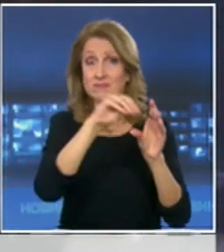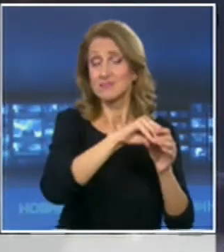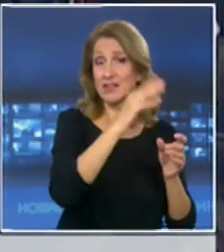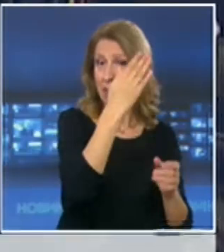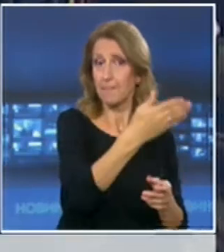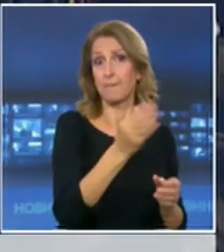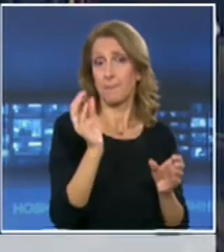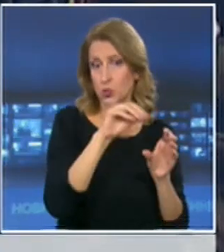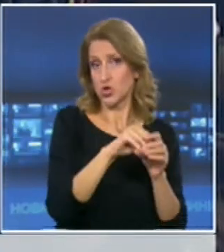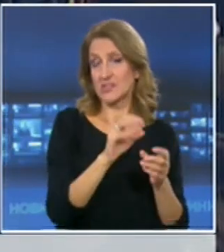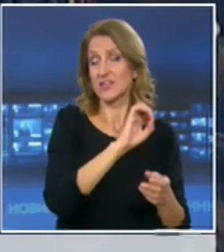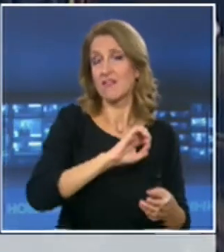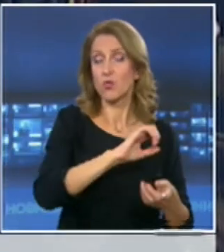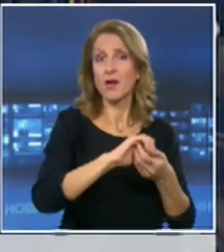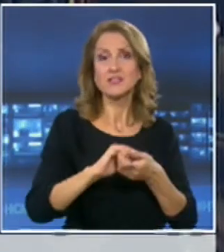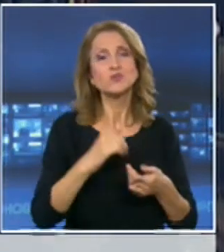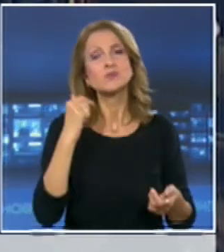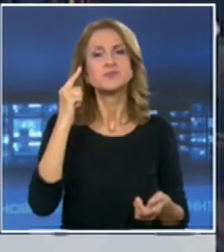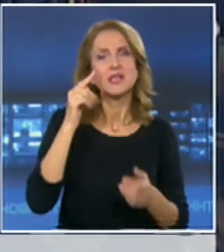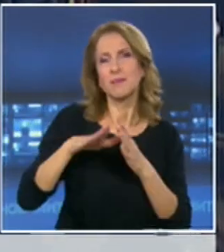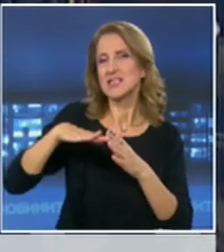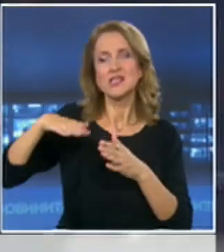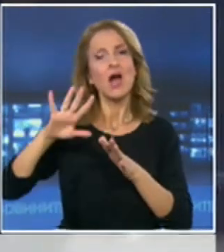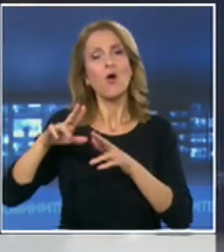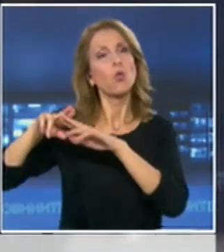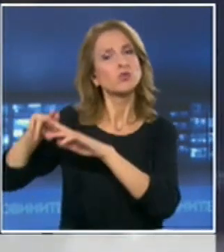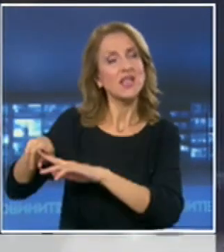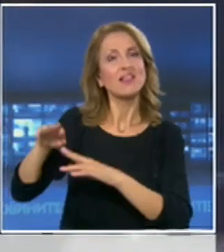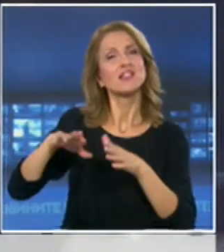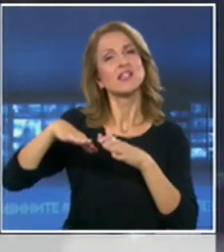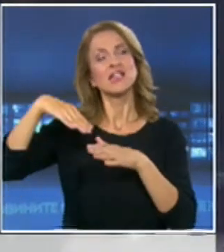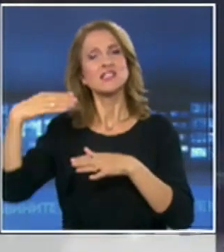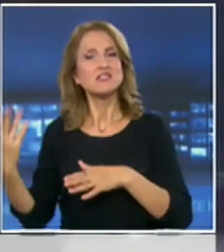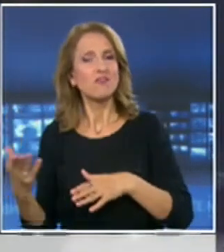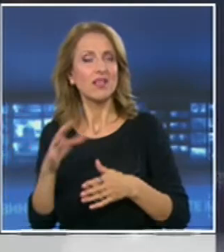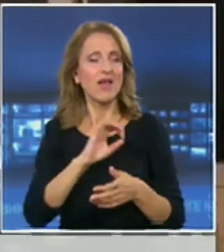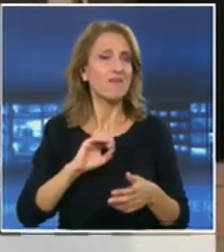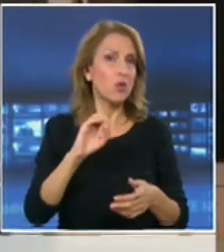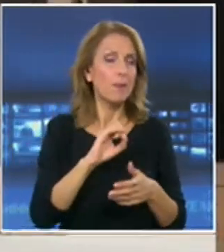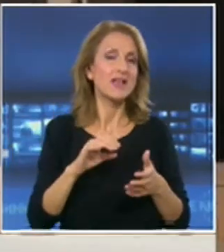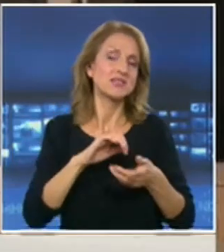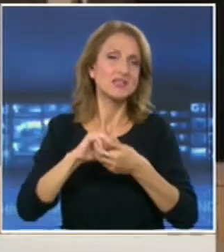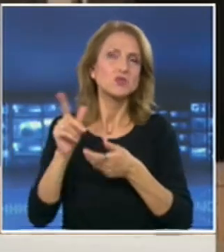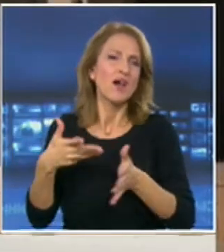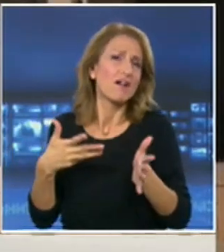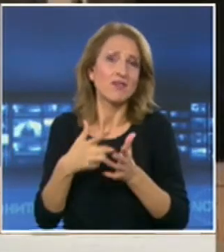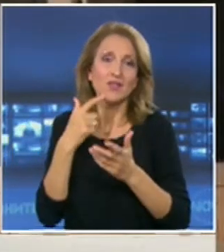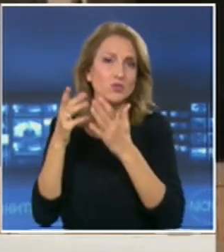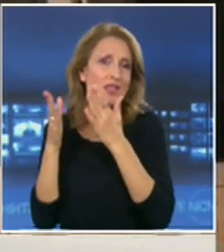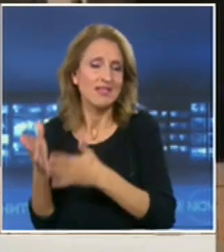че тяхното оставане извън Европейския съюз е вредно и за тях, и за нас, и за Европа, и за всички. Междувременно